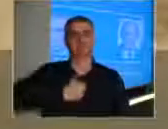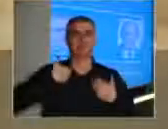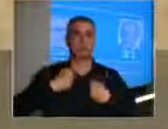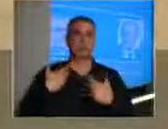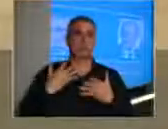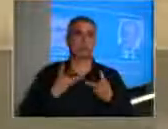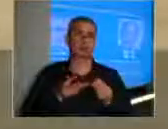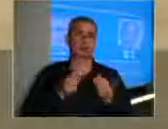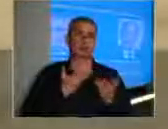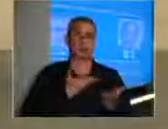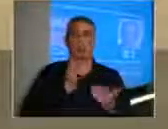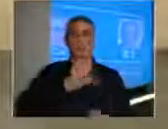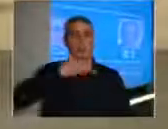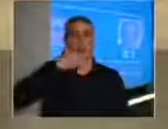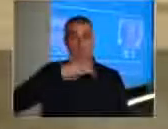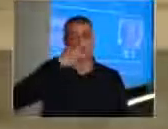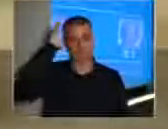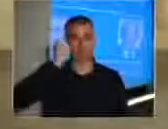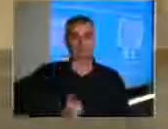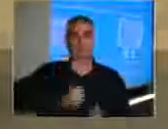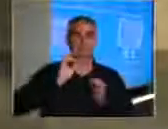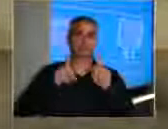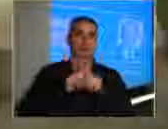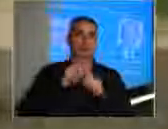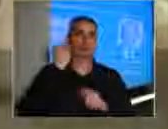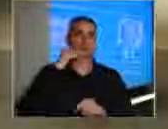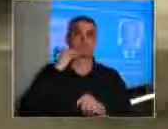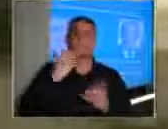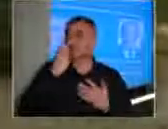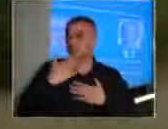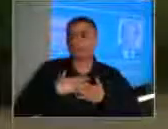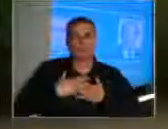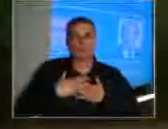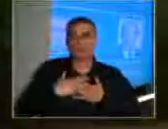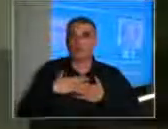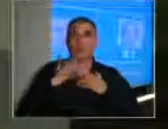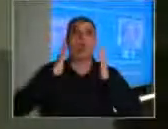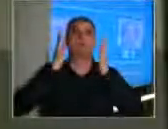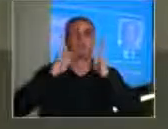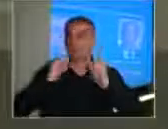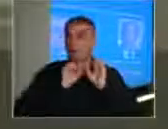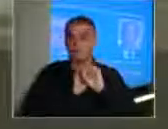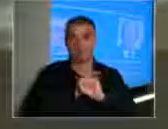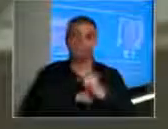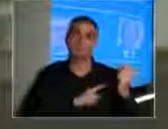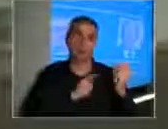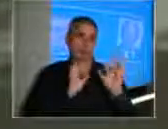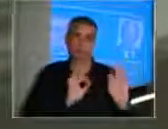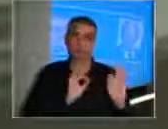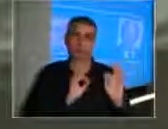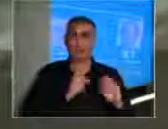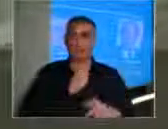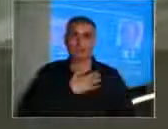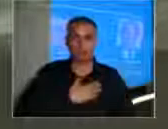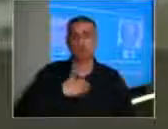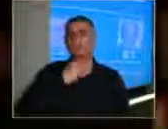פרווה, ולפיד כשר משפטים כמו ציפי לבני. זה בעיניי אסון, מי שבעד השמאל זה בסדר, אבל מי